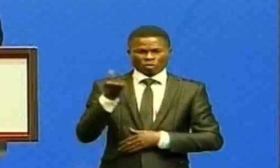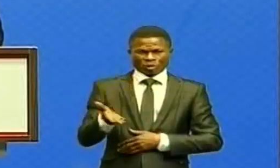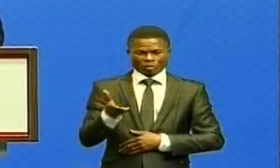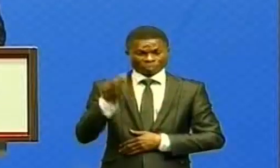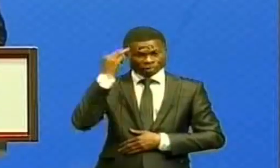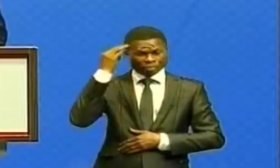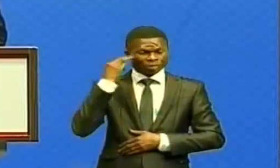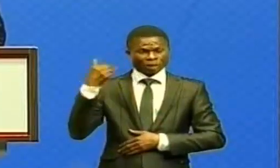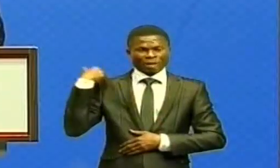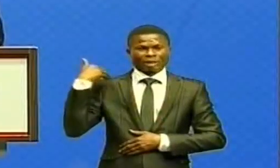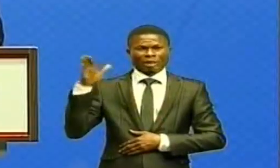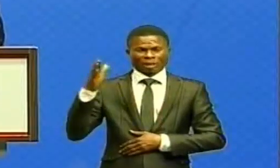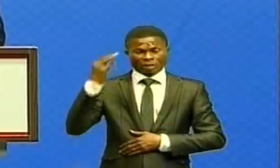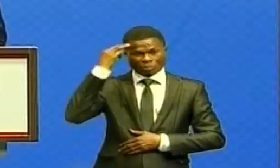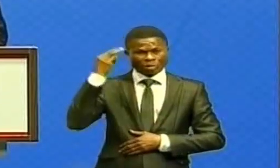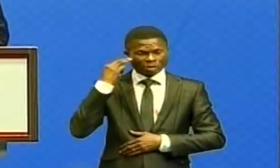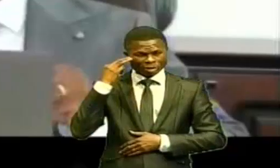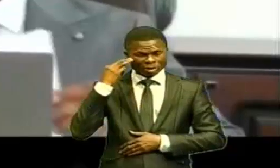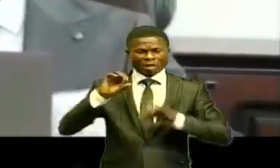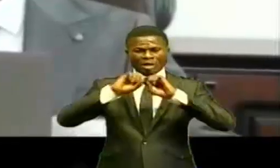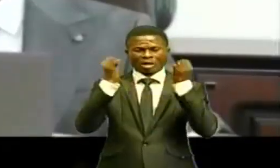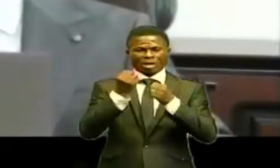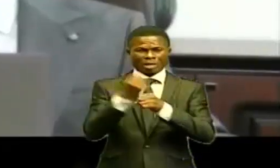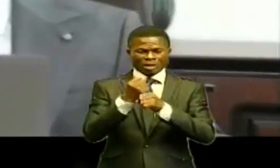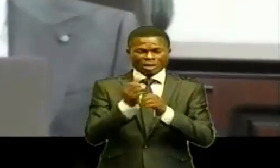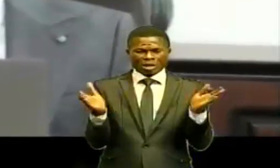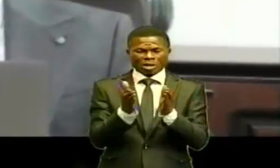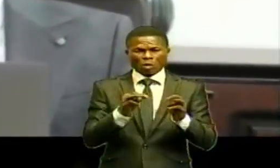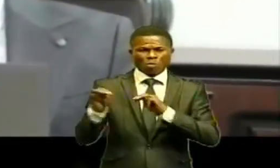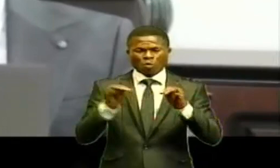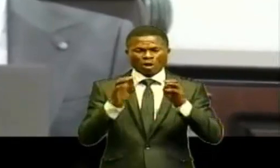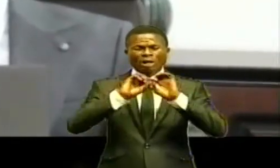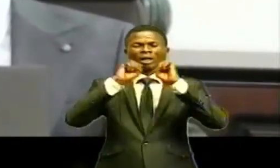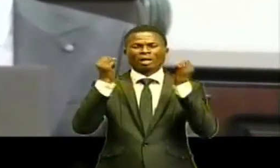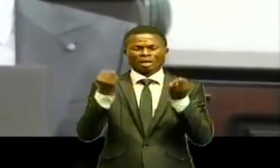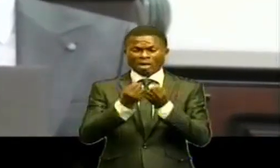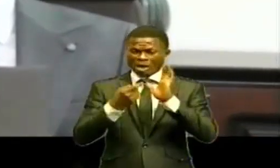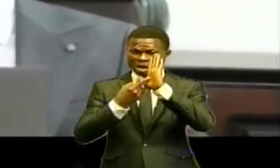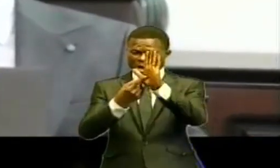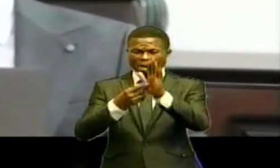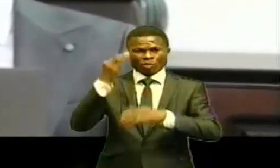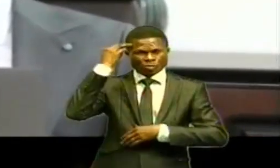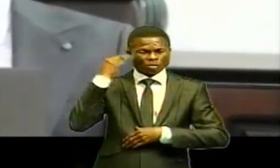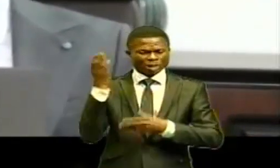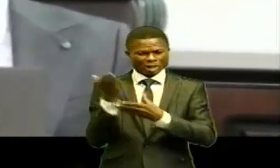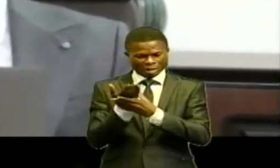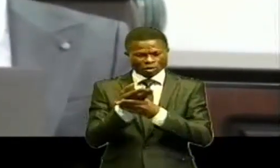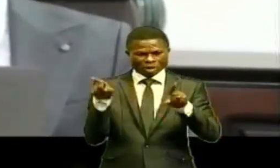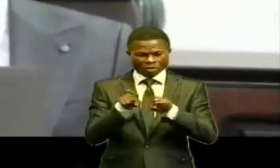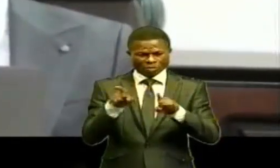Le ministre d'État, ministre de l'entrepreneuriat et petites et moyennes entreprises, a présenté au Conseil les dossiers